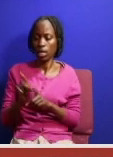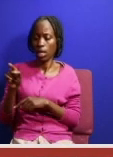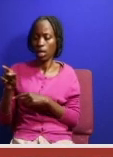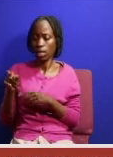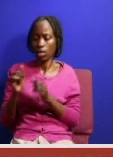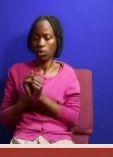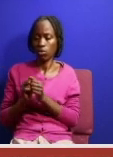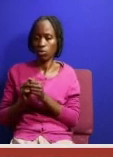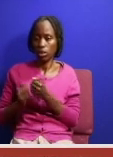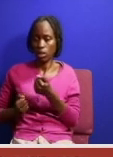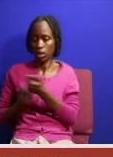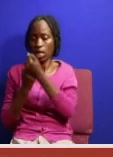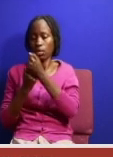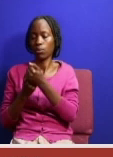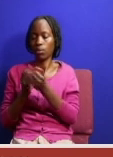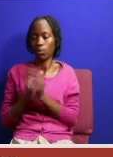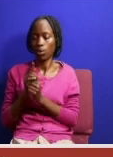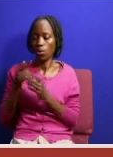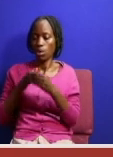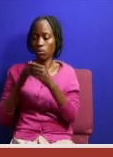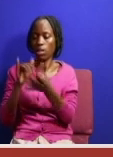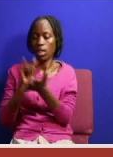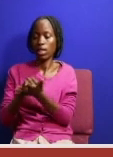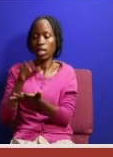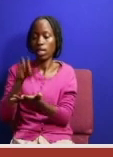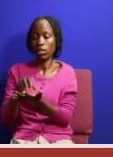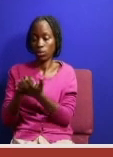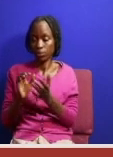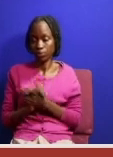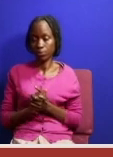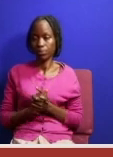injini, ambaye alikuwa anaendesha hiyo mambo.